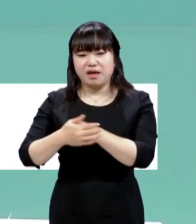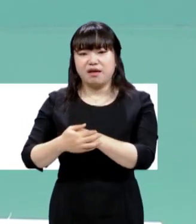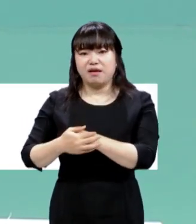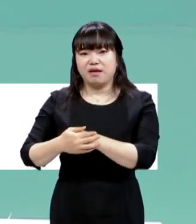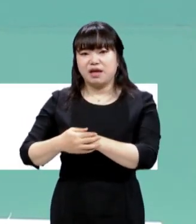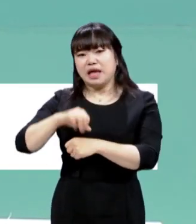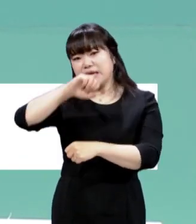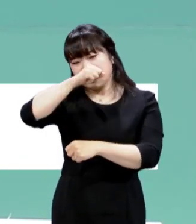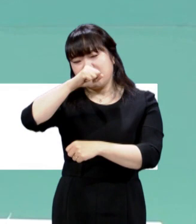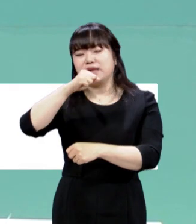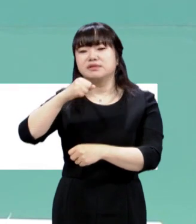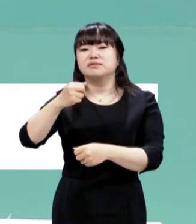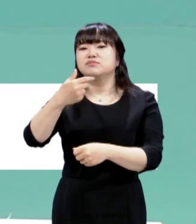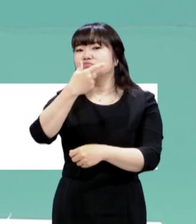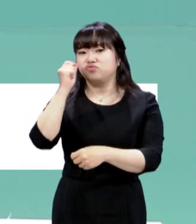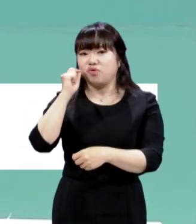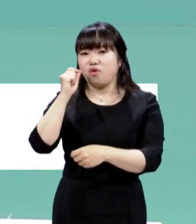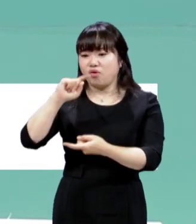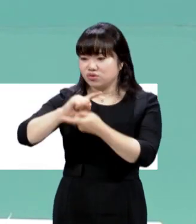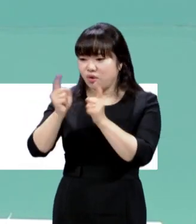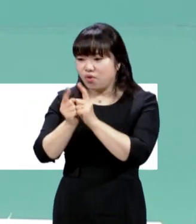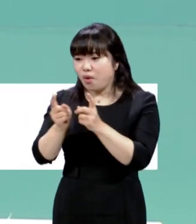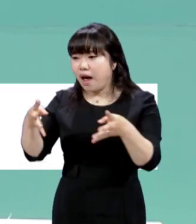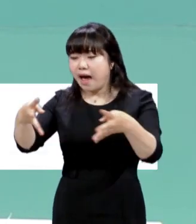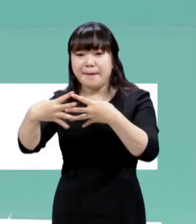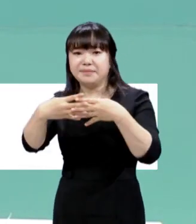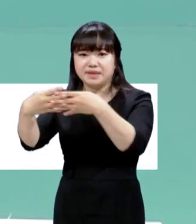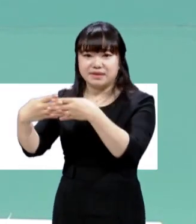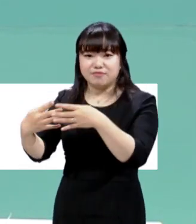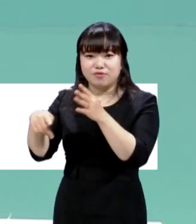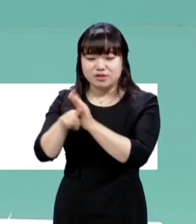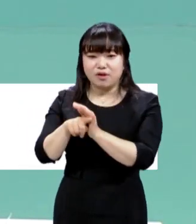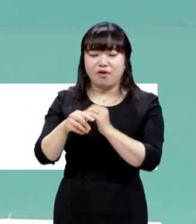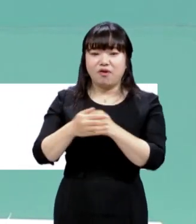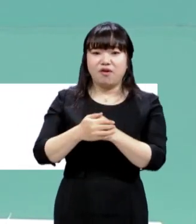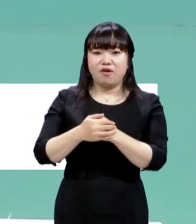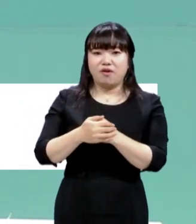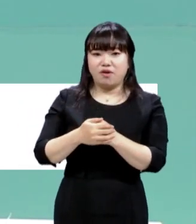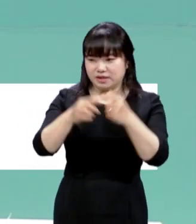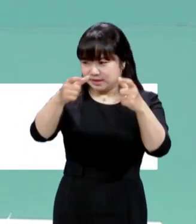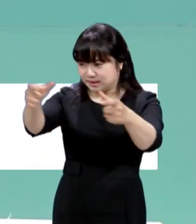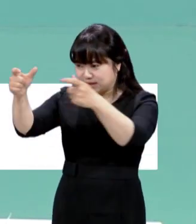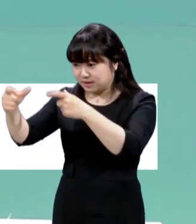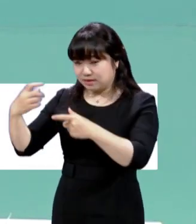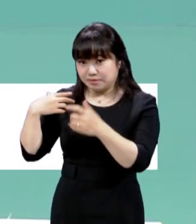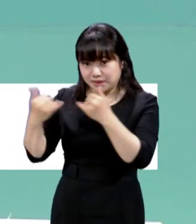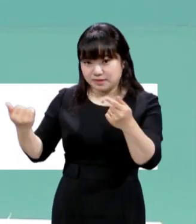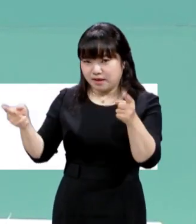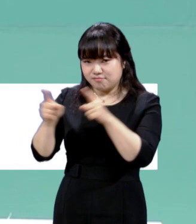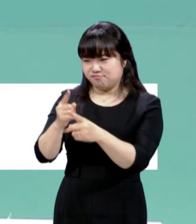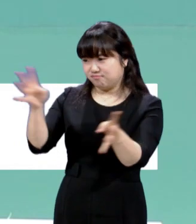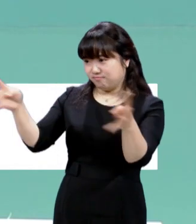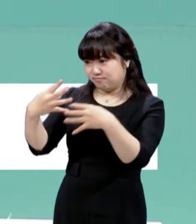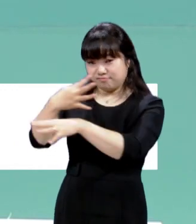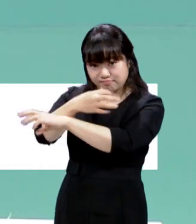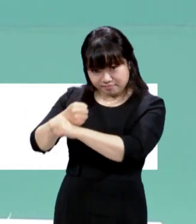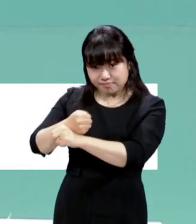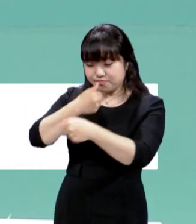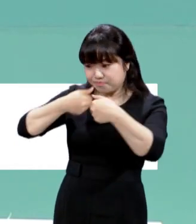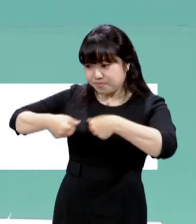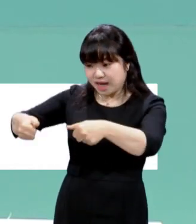를 성동 광진구 송파구 가 합쳐서 mou 를 체결 한다던가 또